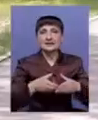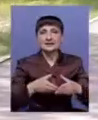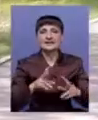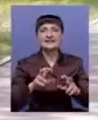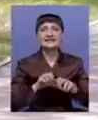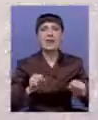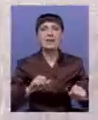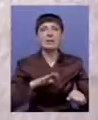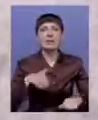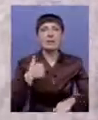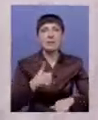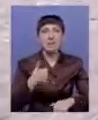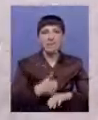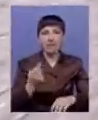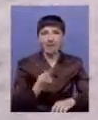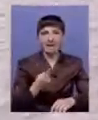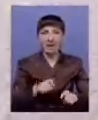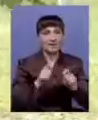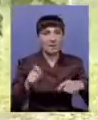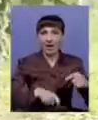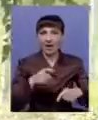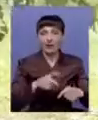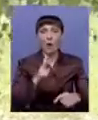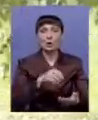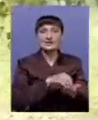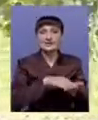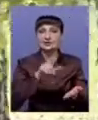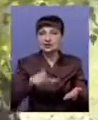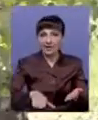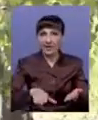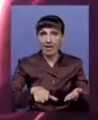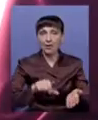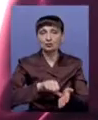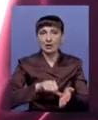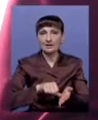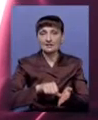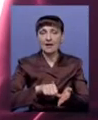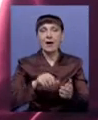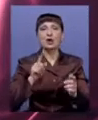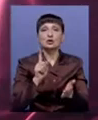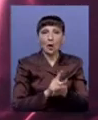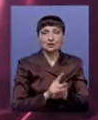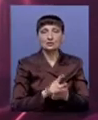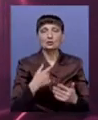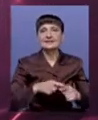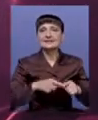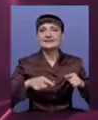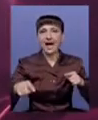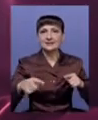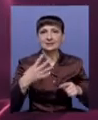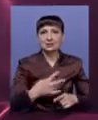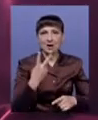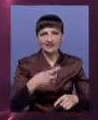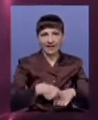«Смелость быть первым» организовали марафон. Каждый зарегистрированный участник Week 42.2 должен преодолеть дистанцию в